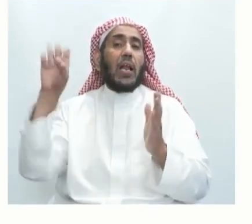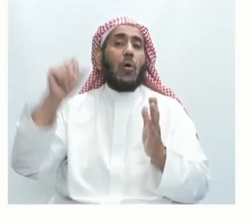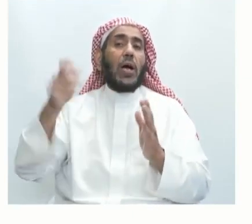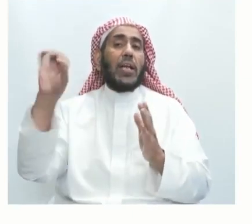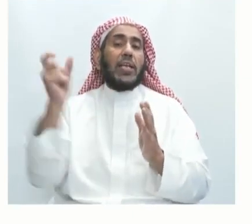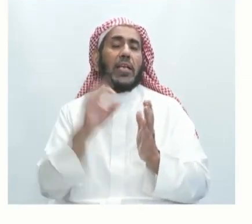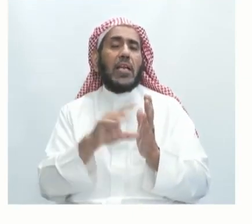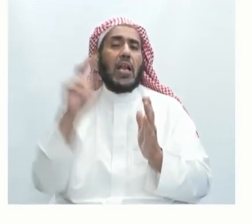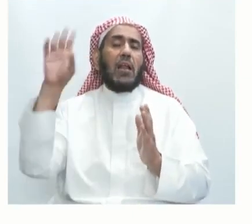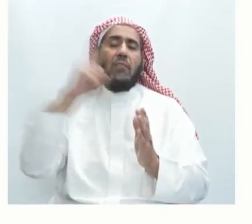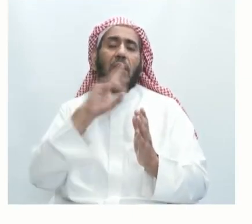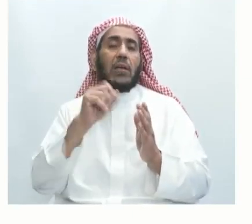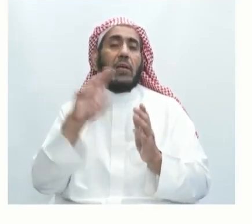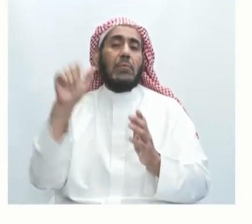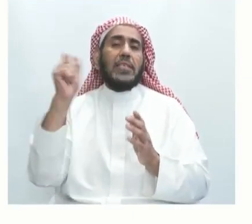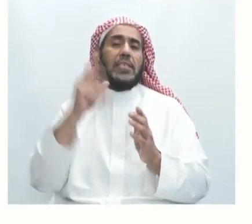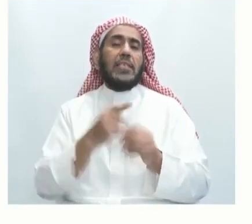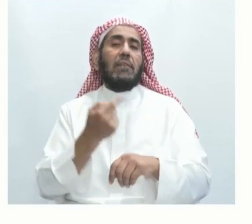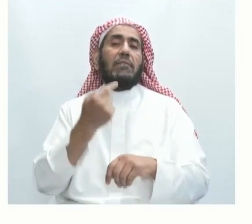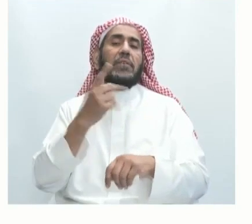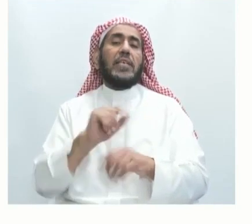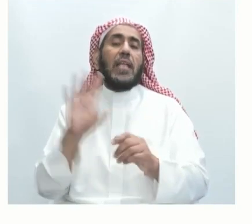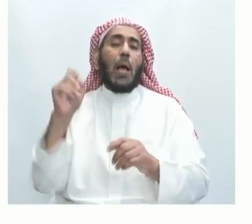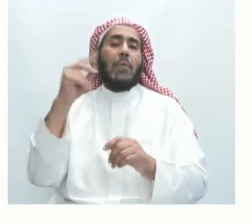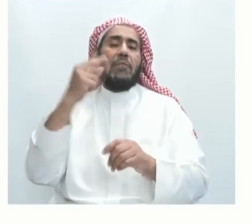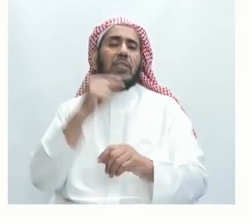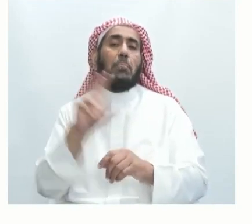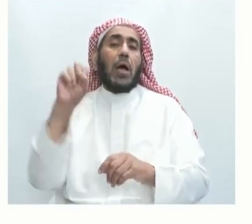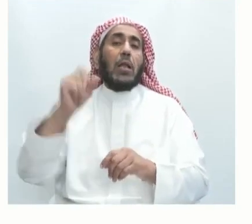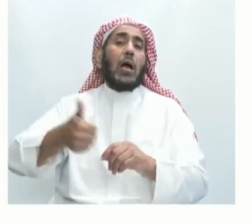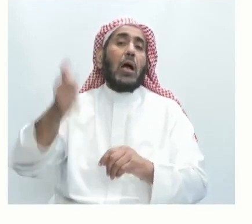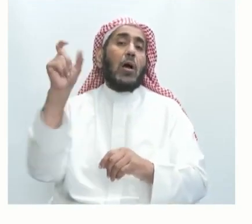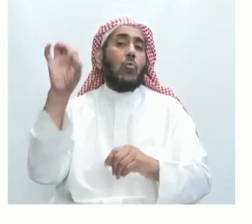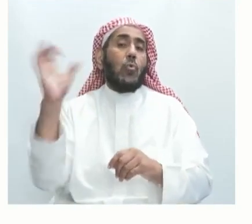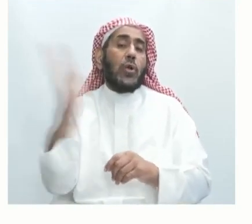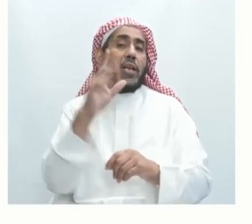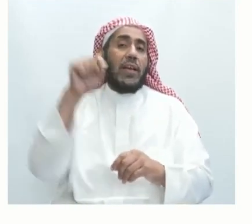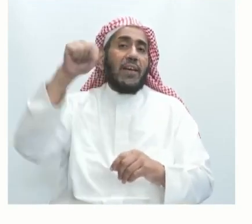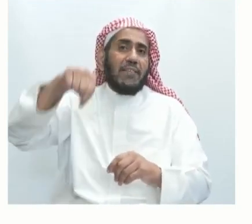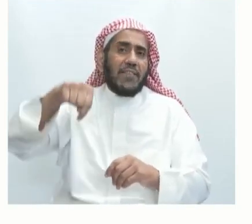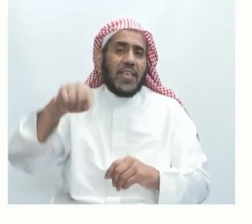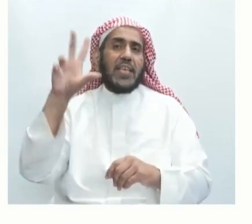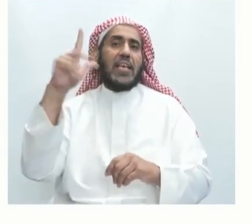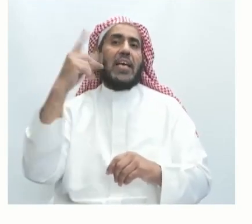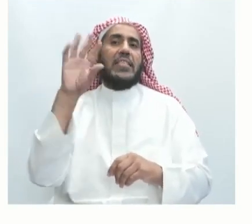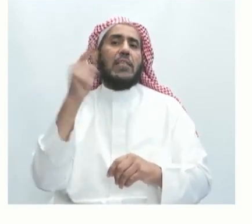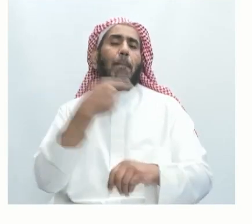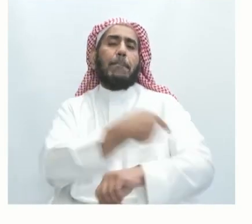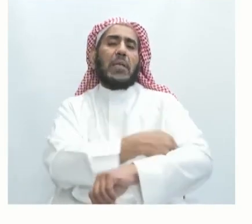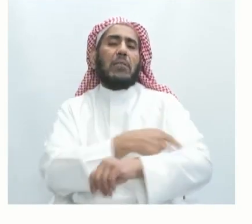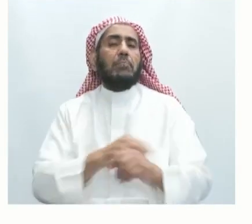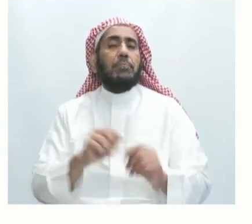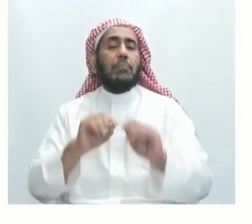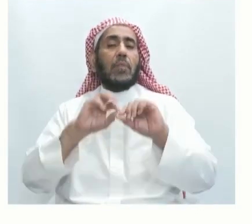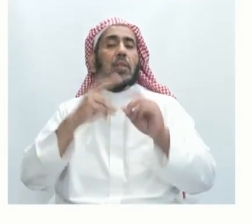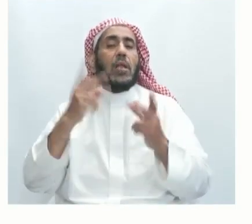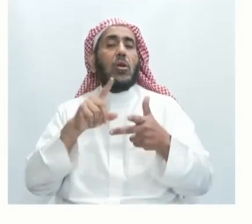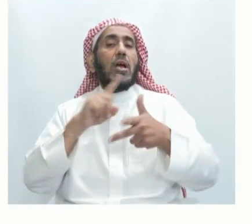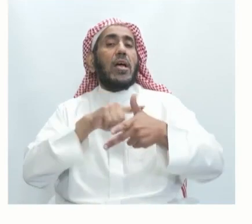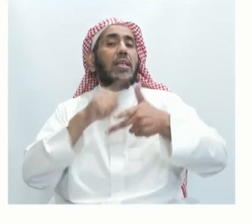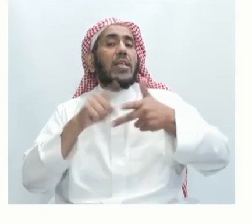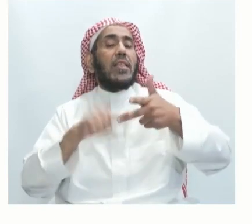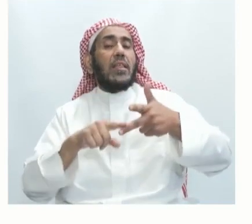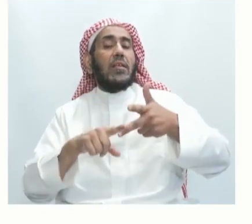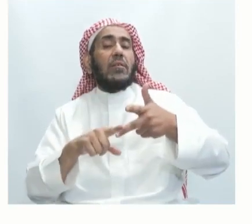الف ابن سينا كتابا في الطب سماه القانون في الطب القانون في الطب فاذا هذه الاوجه الثلاثه